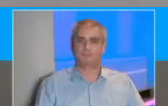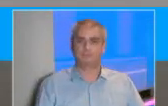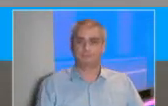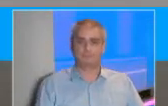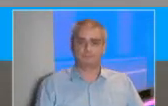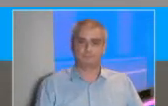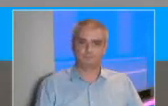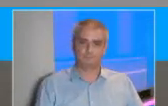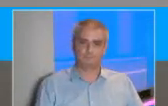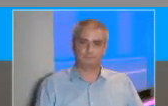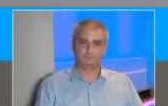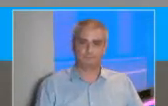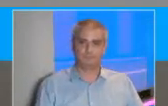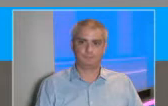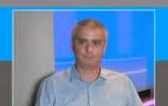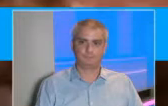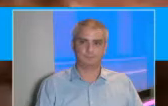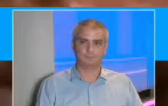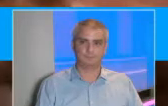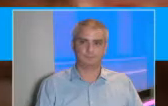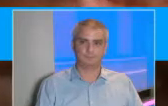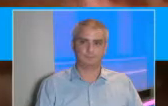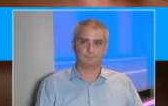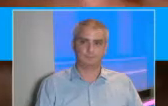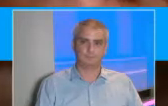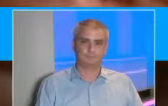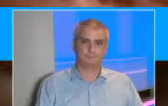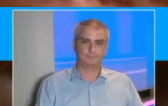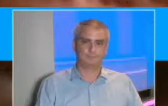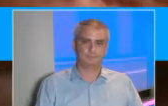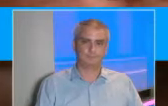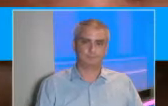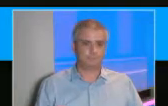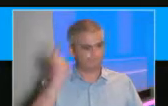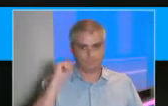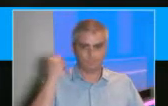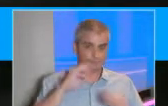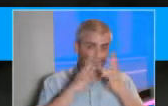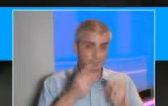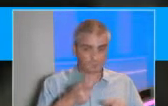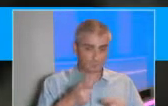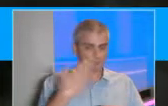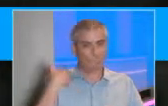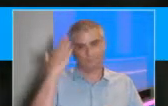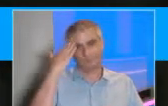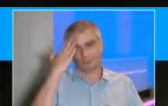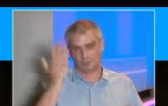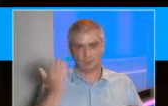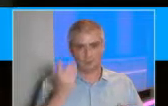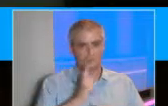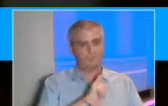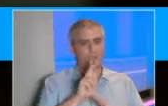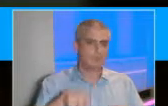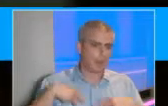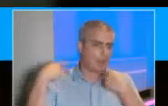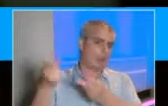נכון, קודם כל אנחנו שלא היו כאן בלונים, אז אנחנו, התודעה חייבת מיד לחזור